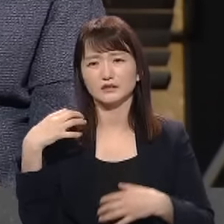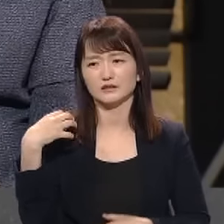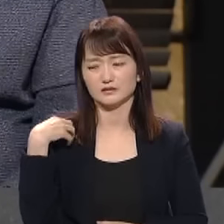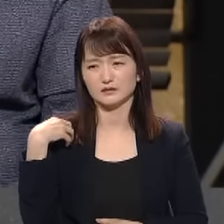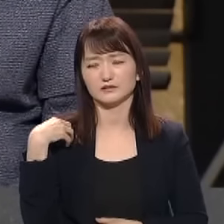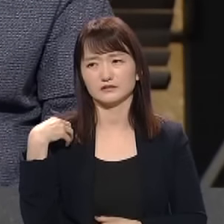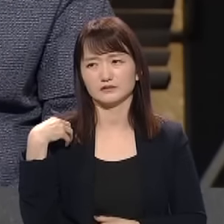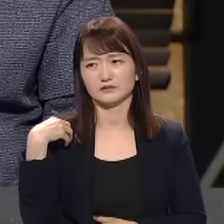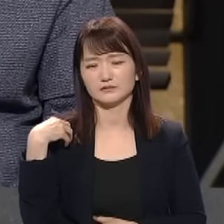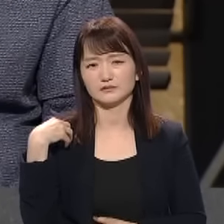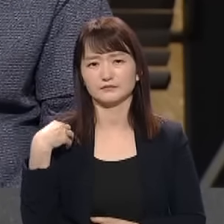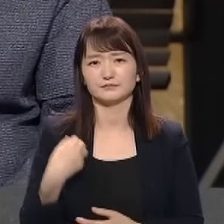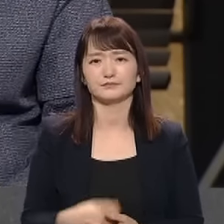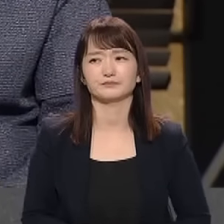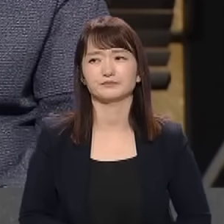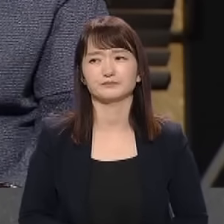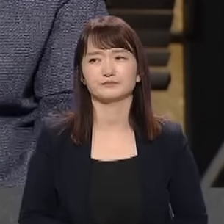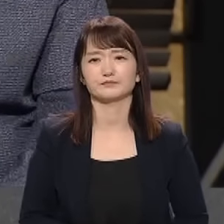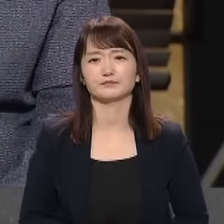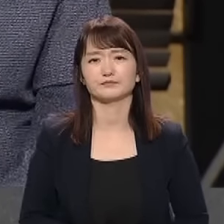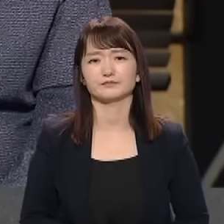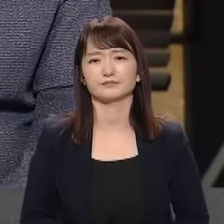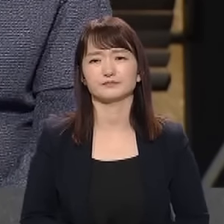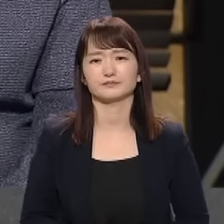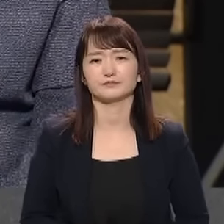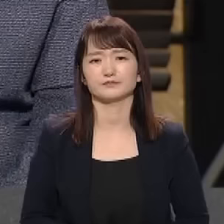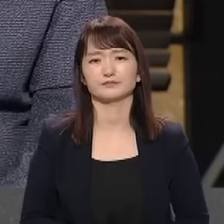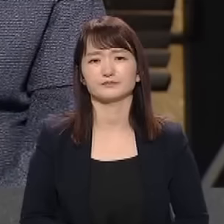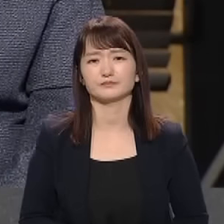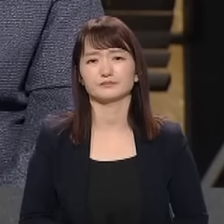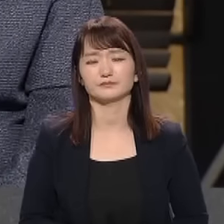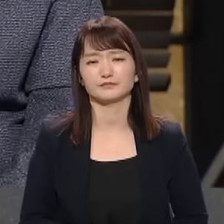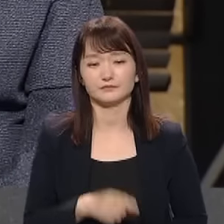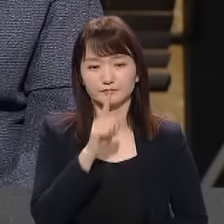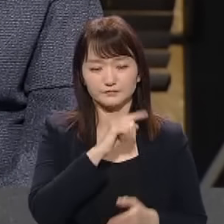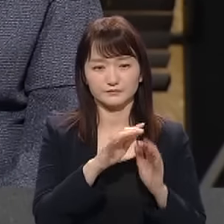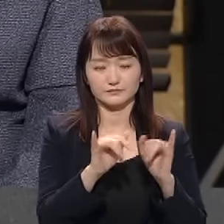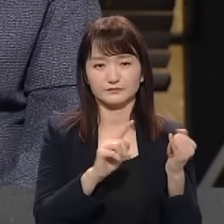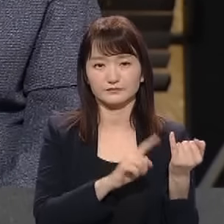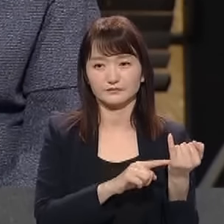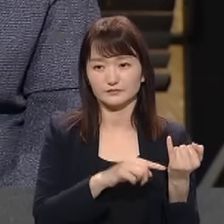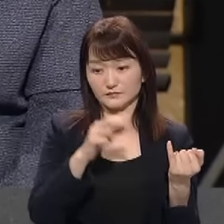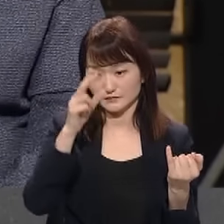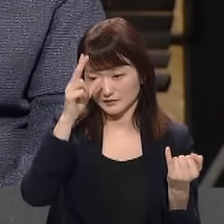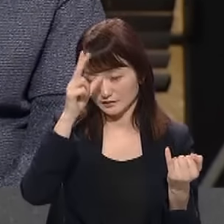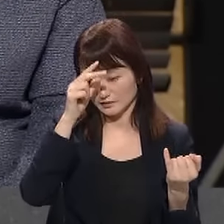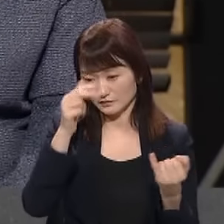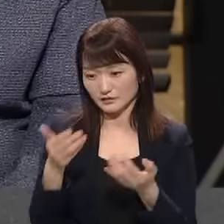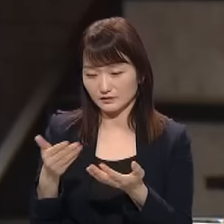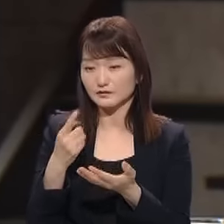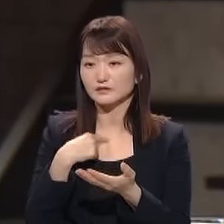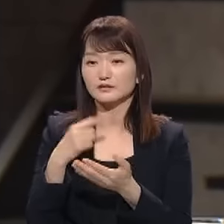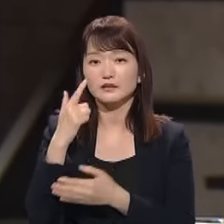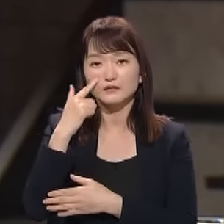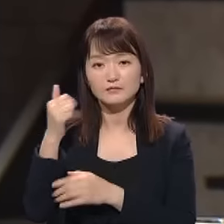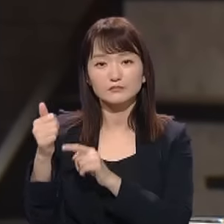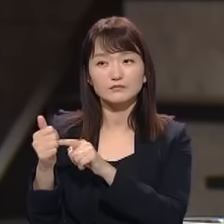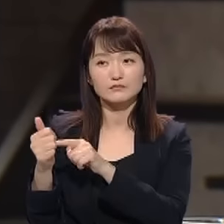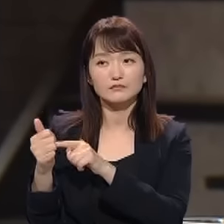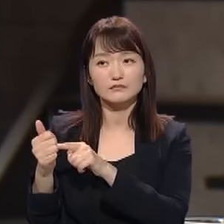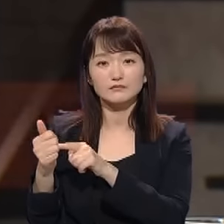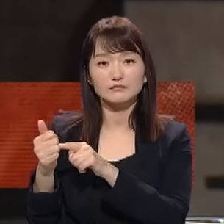경찰입니다. 네? 예, 경찰이라고 들었습니다. 이 제보자 측에 의하면 이 경찰이었던 아버지 같은 경우가 글쎄요,